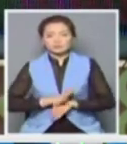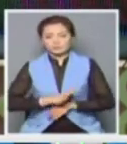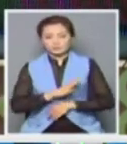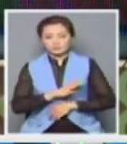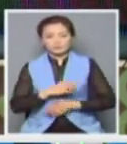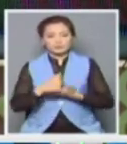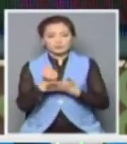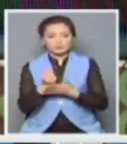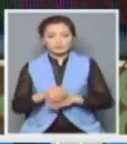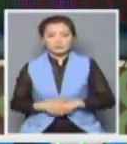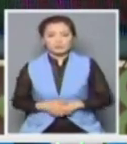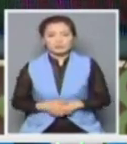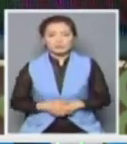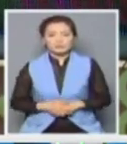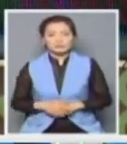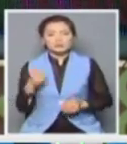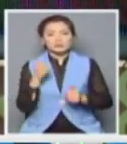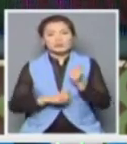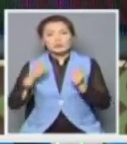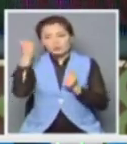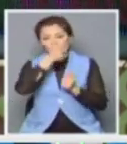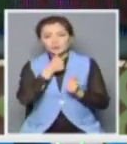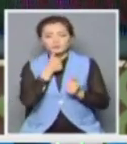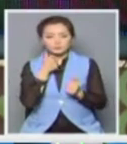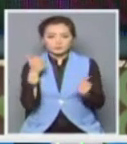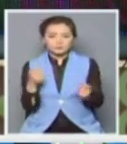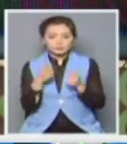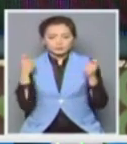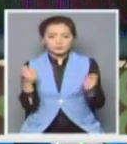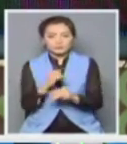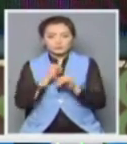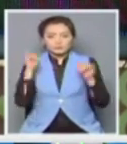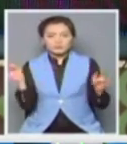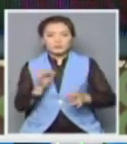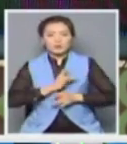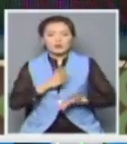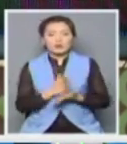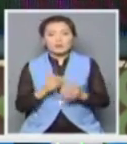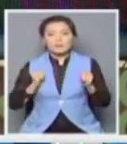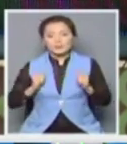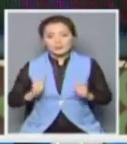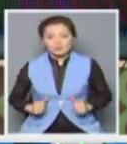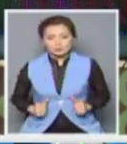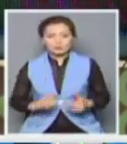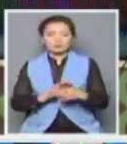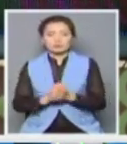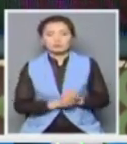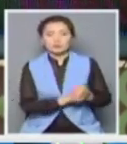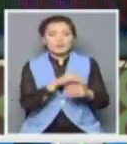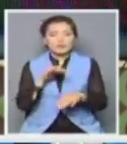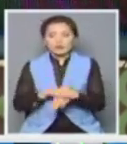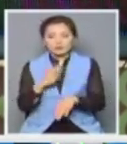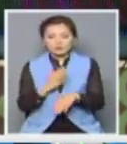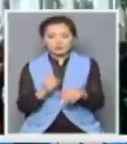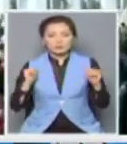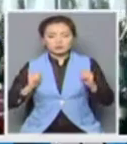бұл міне жылдардан жылға тойланып келе жатыр. Бұл бірліктің мерамы, бұл